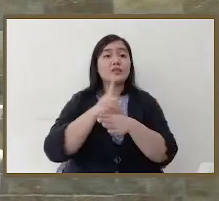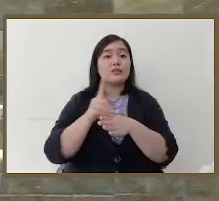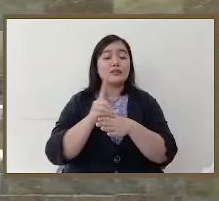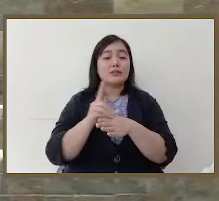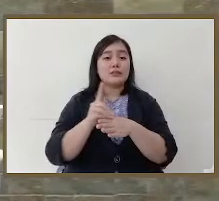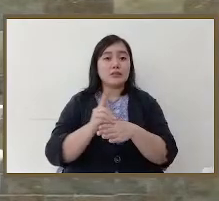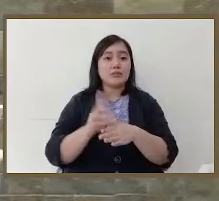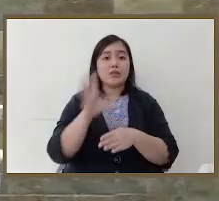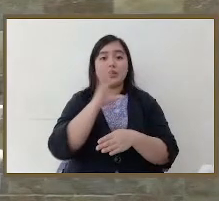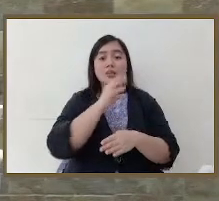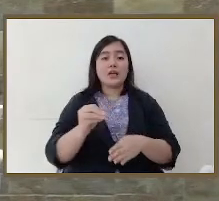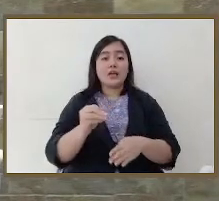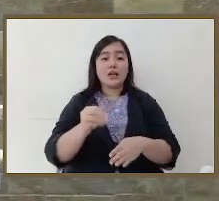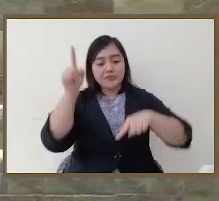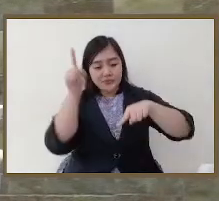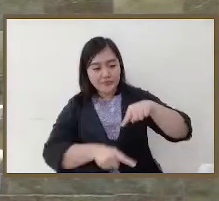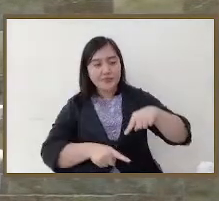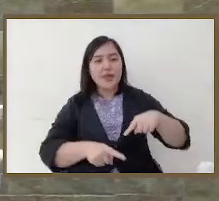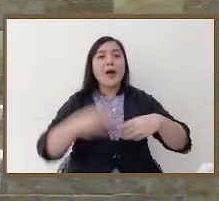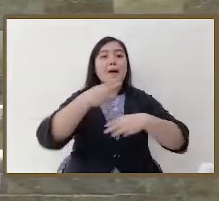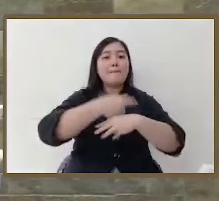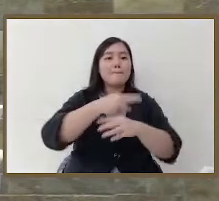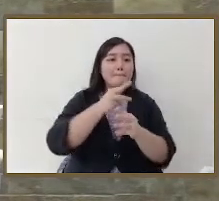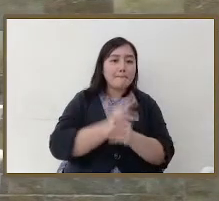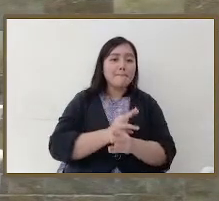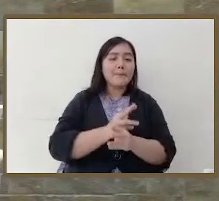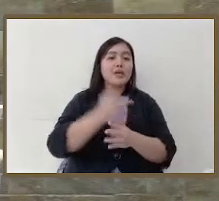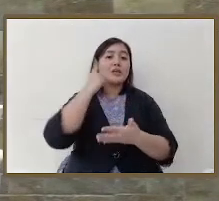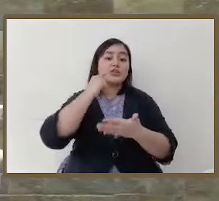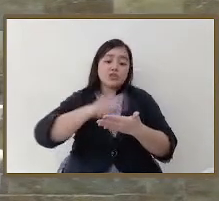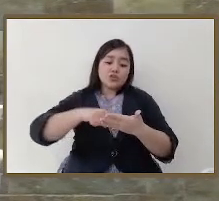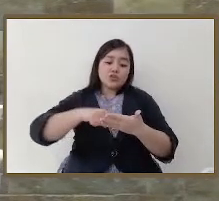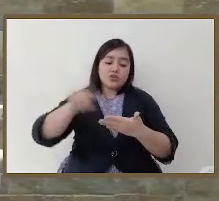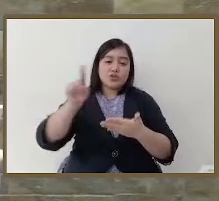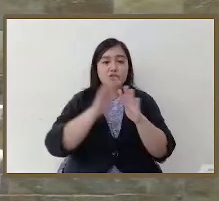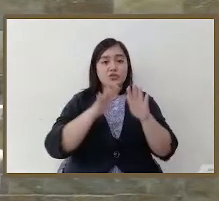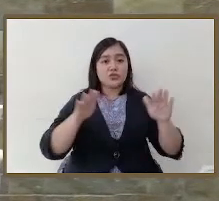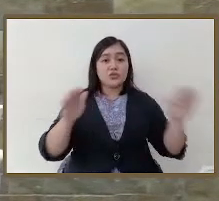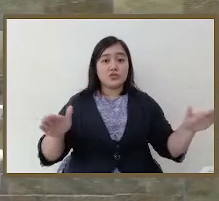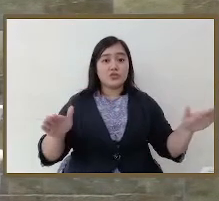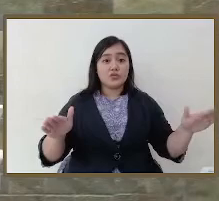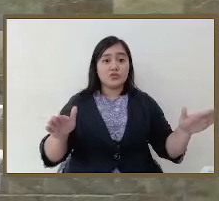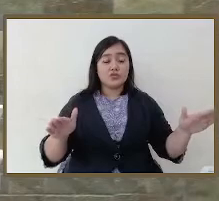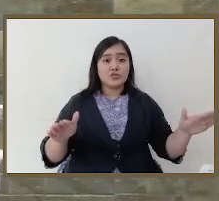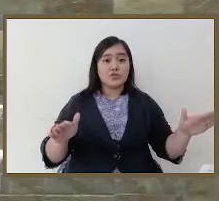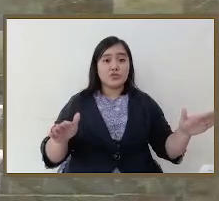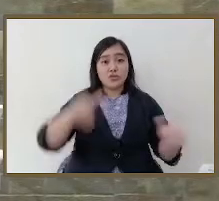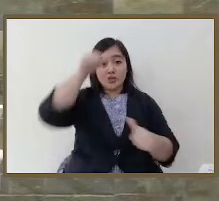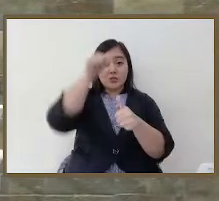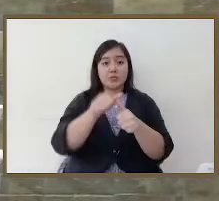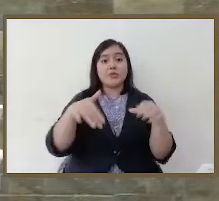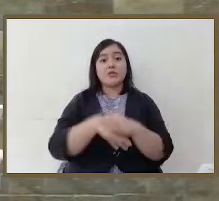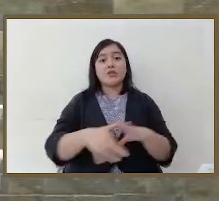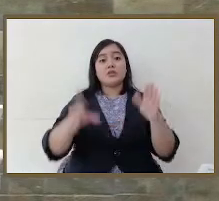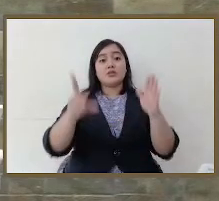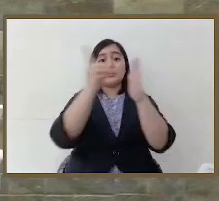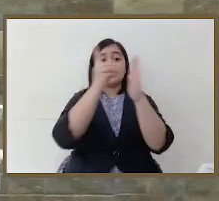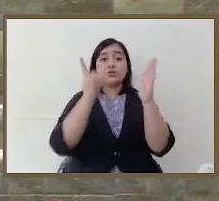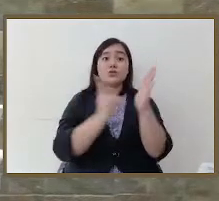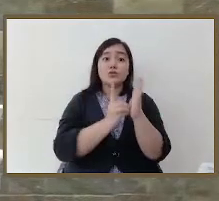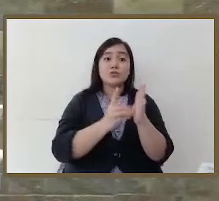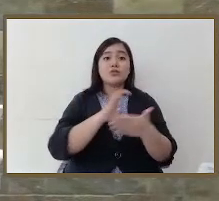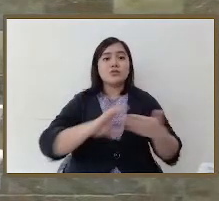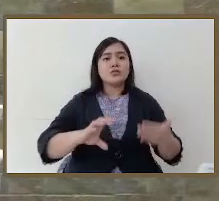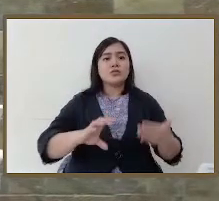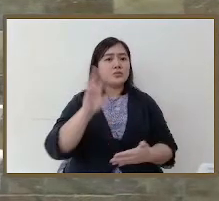It's ordered by God. Remember what the Bible says. You go back to the book of Deuteronomy chapter 6 and there, sabi ng Biblia, you talk